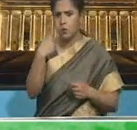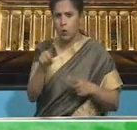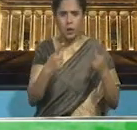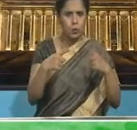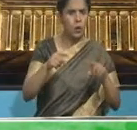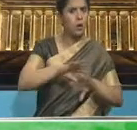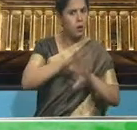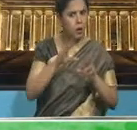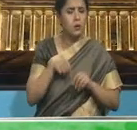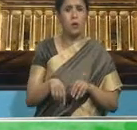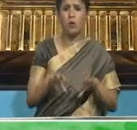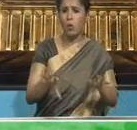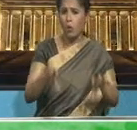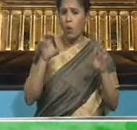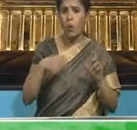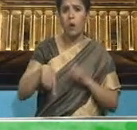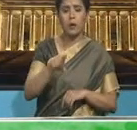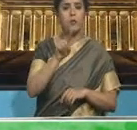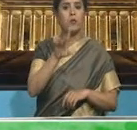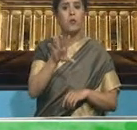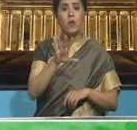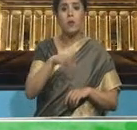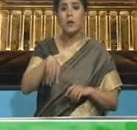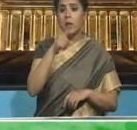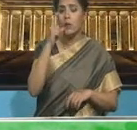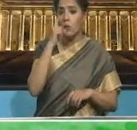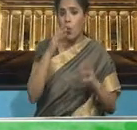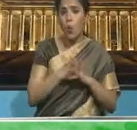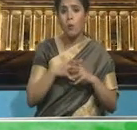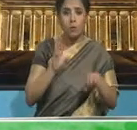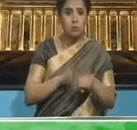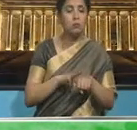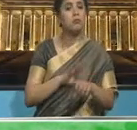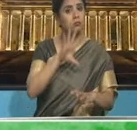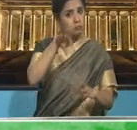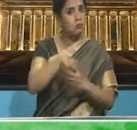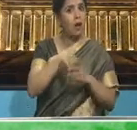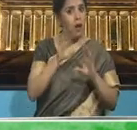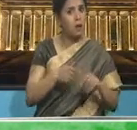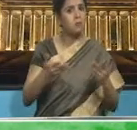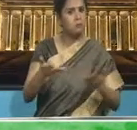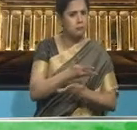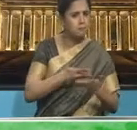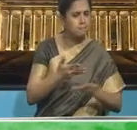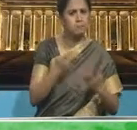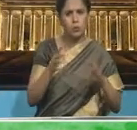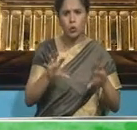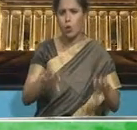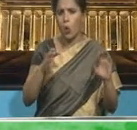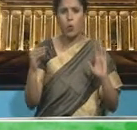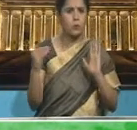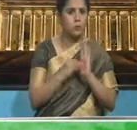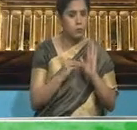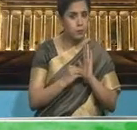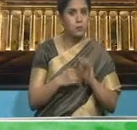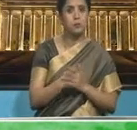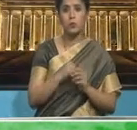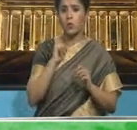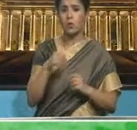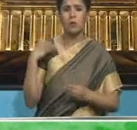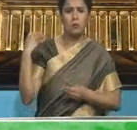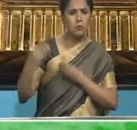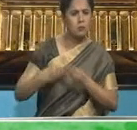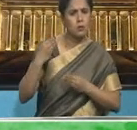निर्माण में सभा की 15 महिला सदस्यों ने भी योगदान दिया। संविधान में निहित आदर्शों ने